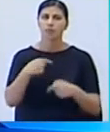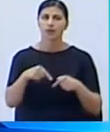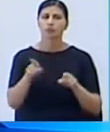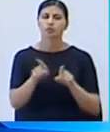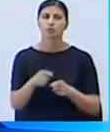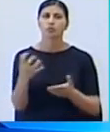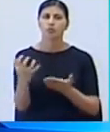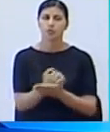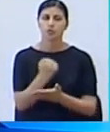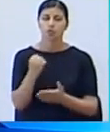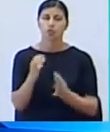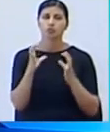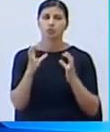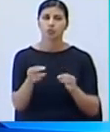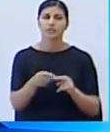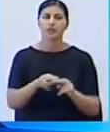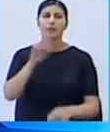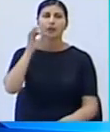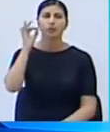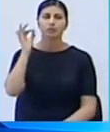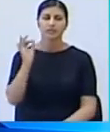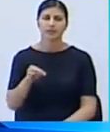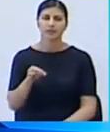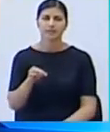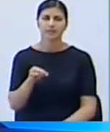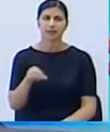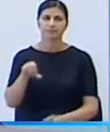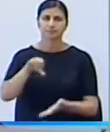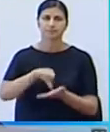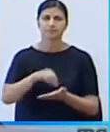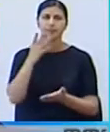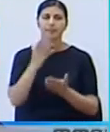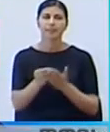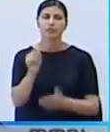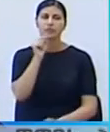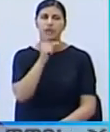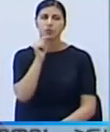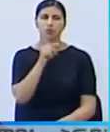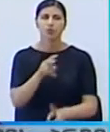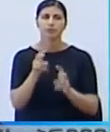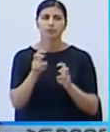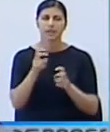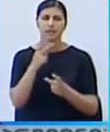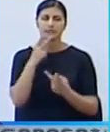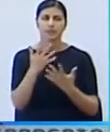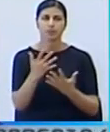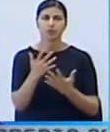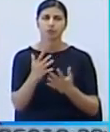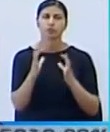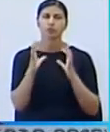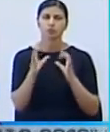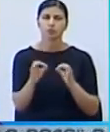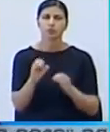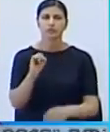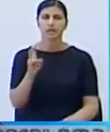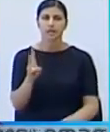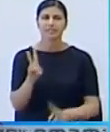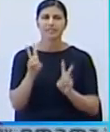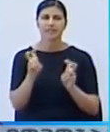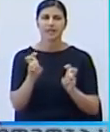კიდევაც. აი სწორედ ამ გამოცდილებაზე დაყრდნობით ჩვენი ეკონომიკური ექსპერტები წარმოაჩენენ კონკრეტულ ამ